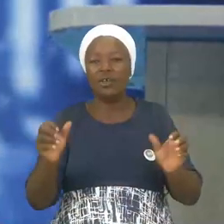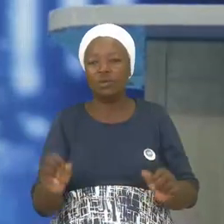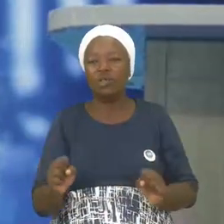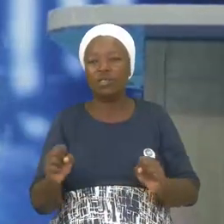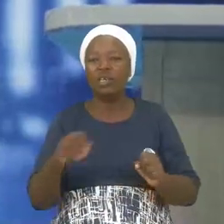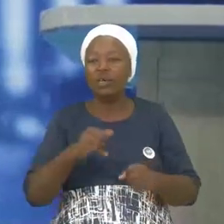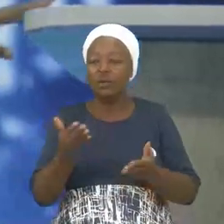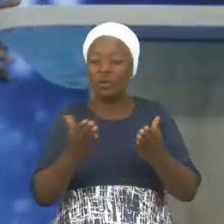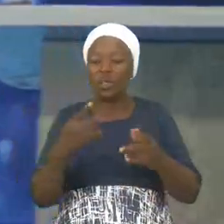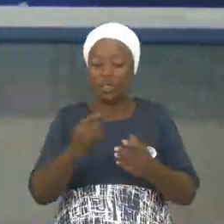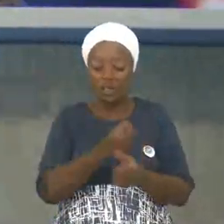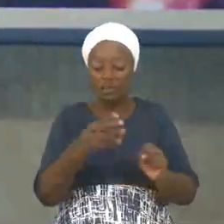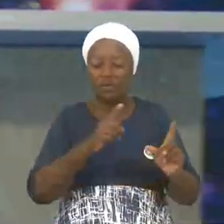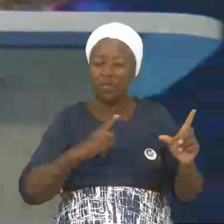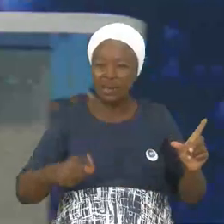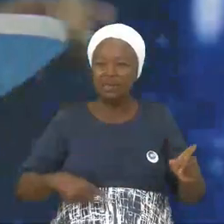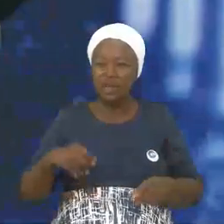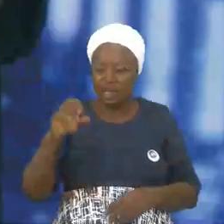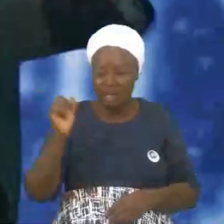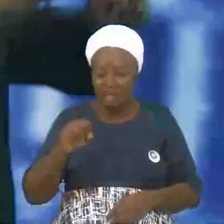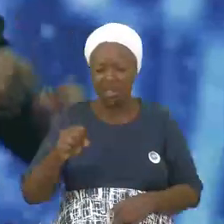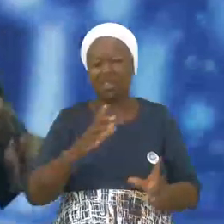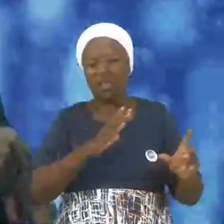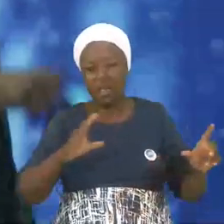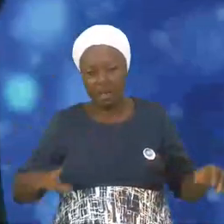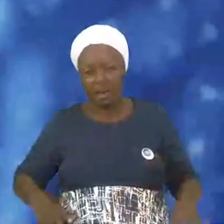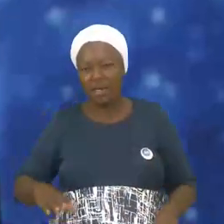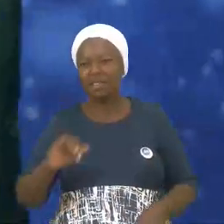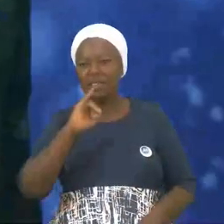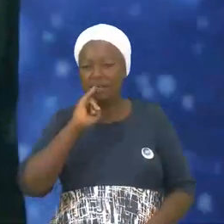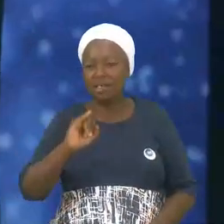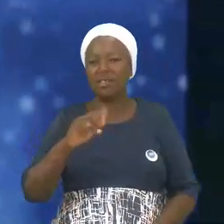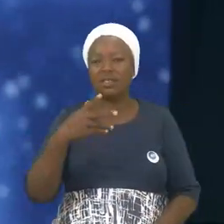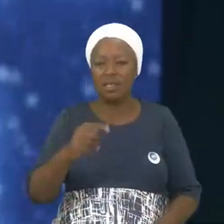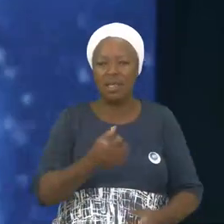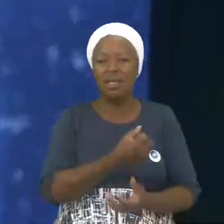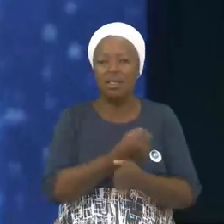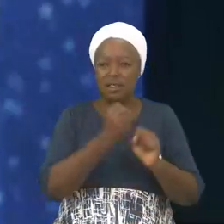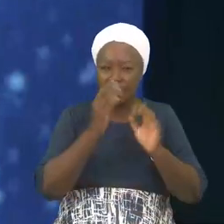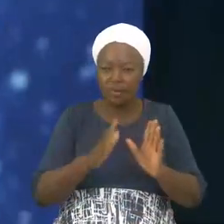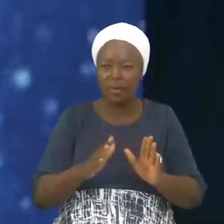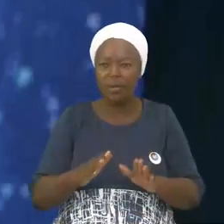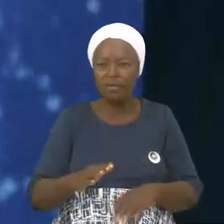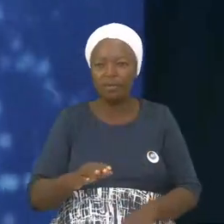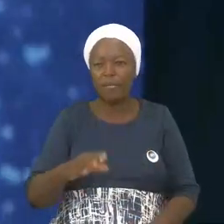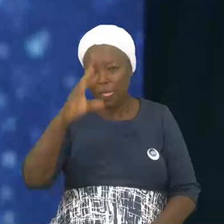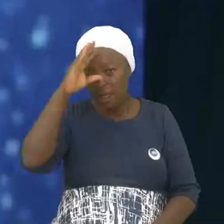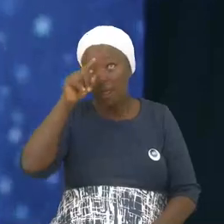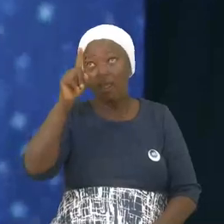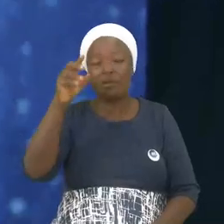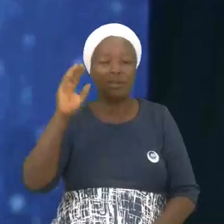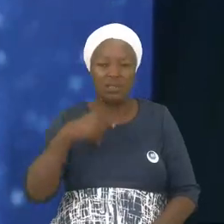Regardez Zachée. Il voulait le salut du Seigneur. Oui, Christ est le